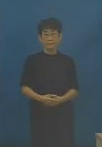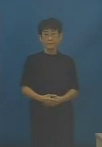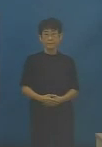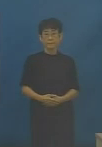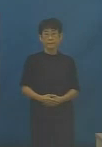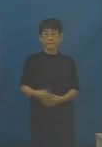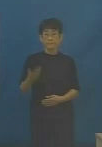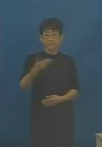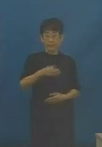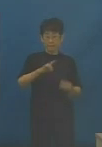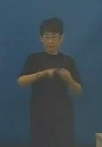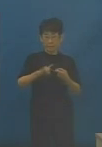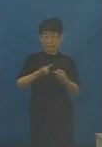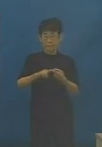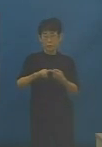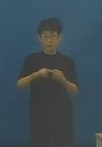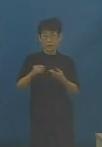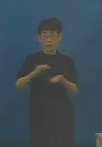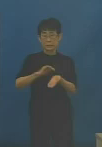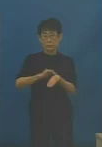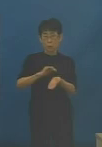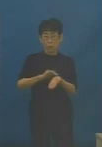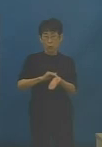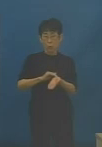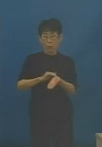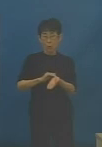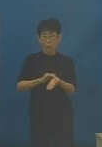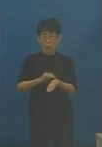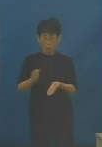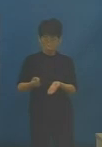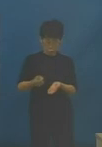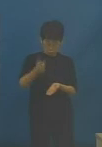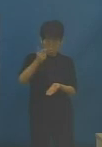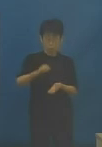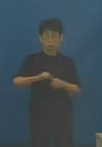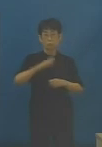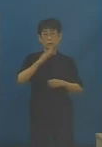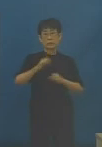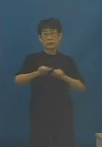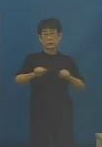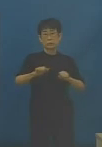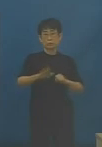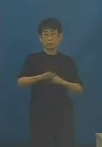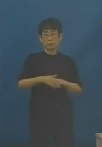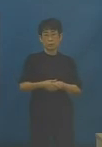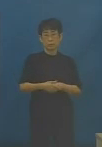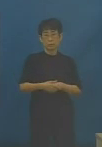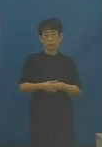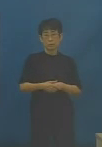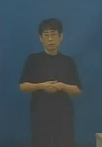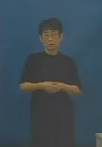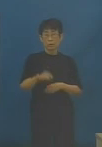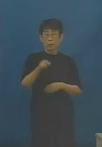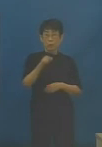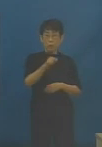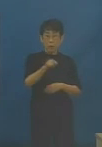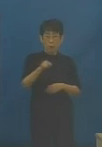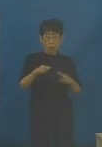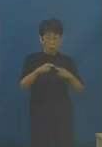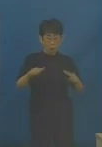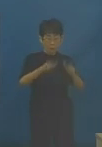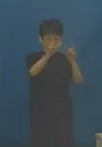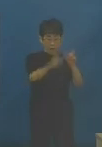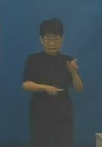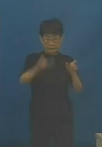から適切な医療、これを早期に実施をするということ、こういうことをいわば大きな柱